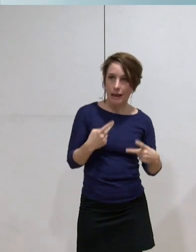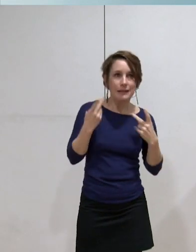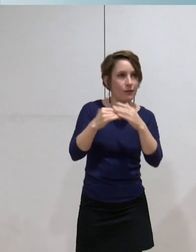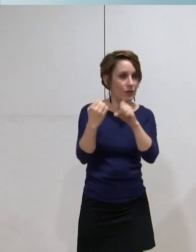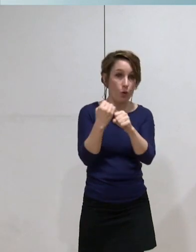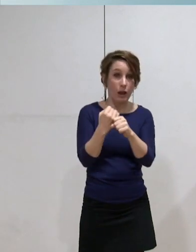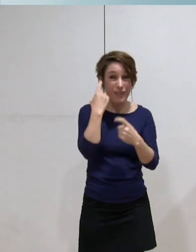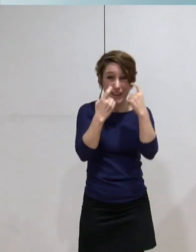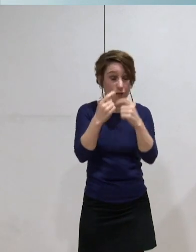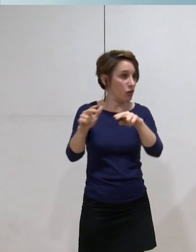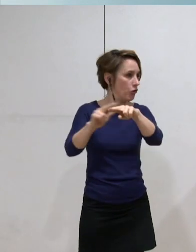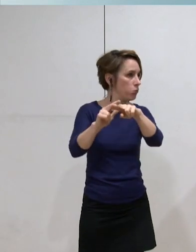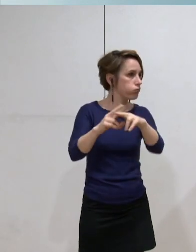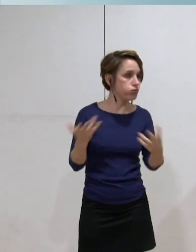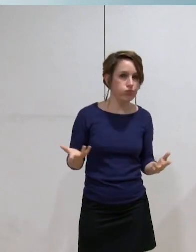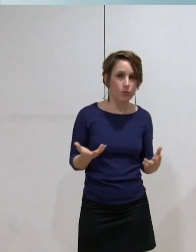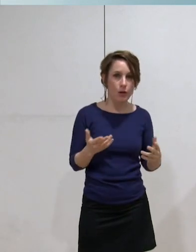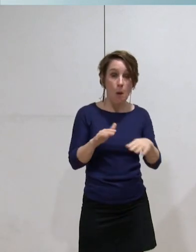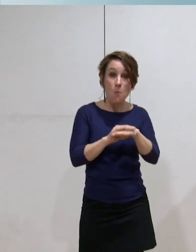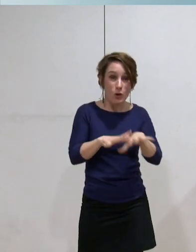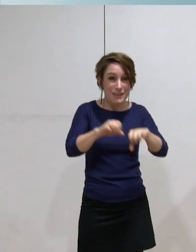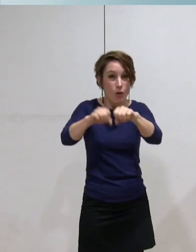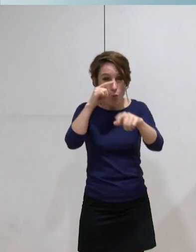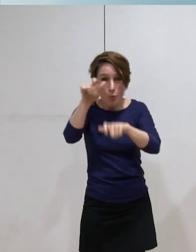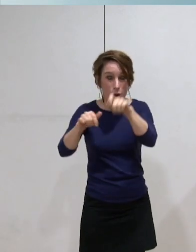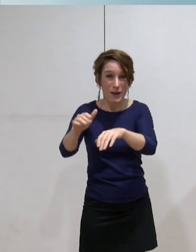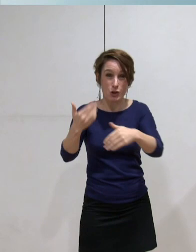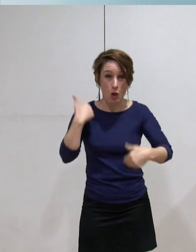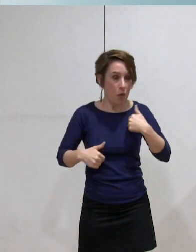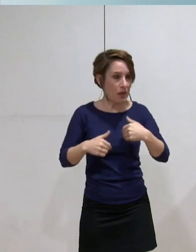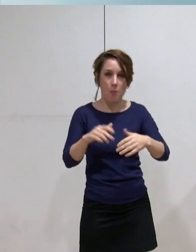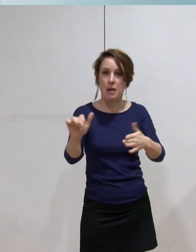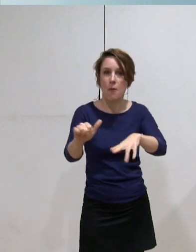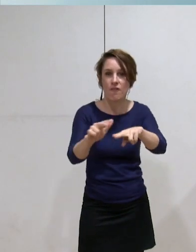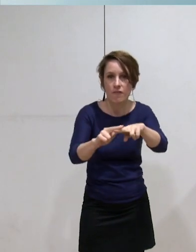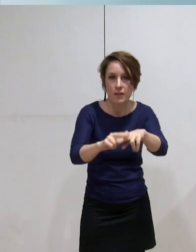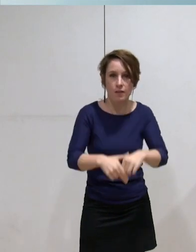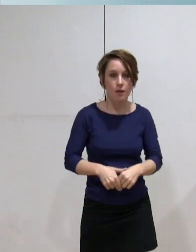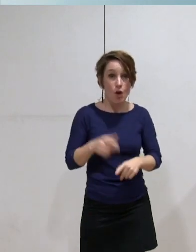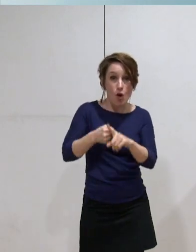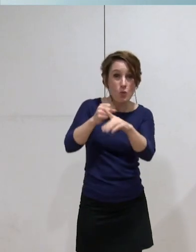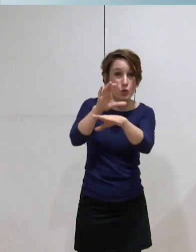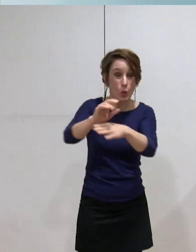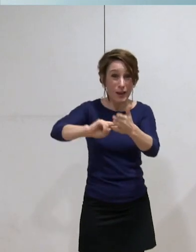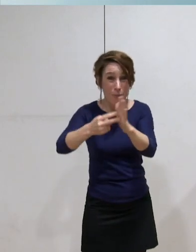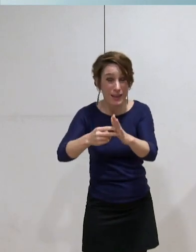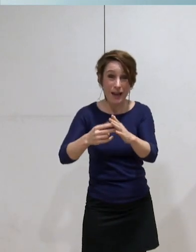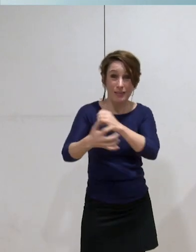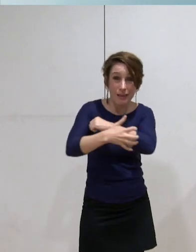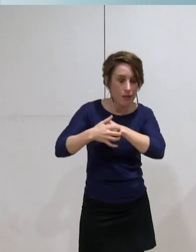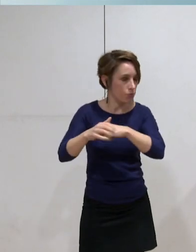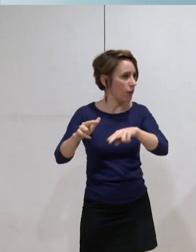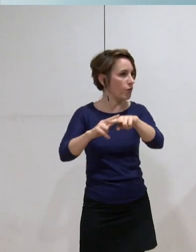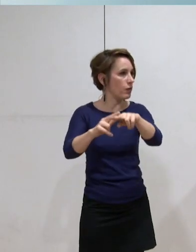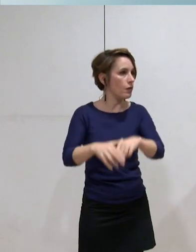travail l'abandon des politiques d'emploi pour les personnes handicapées l'abandon de la lutte contre les précarités des organisations